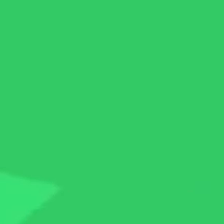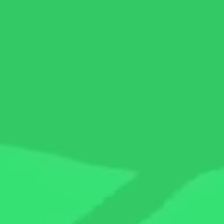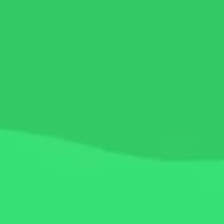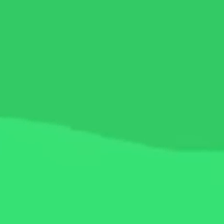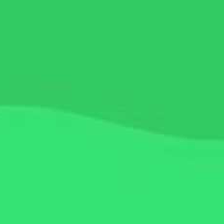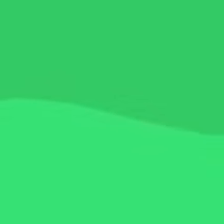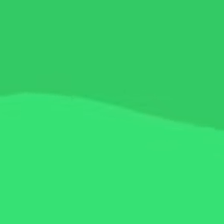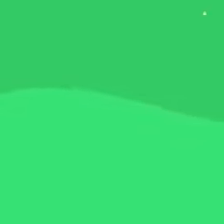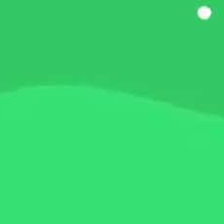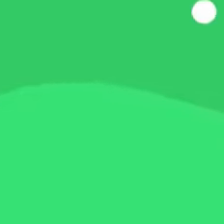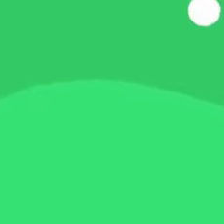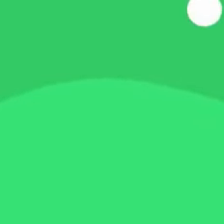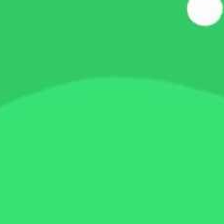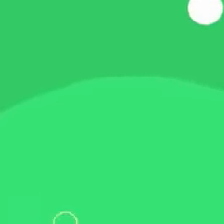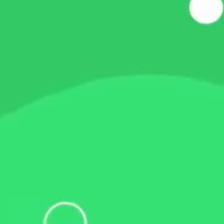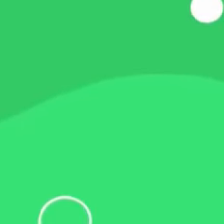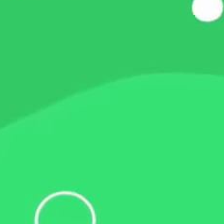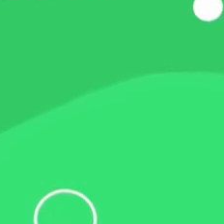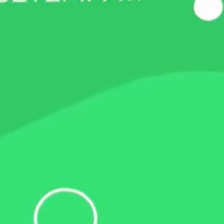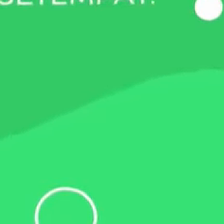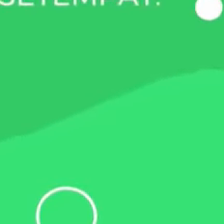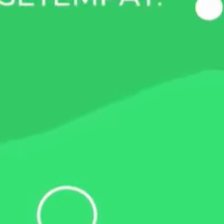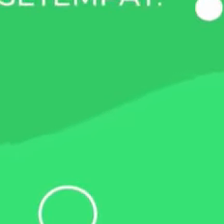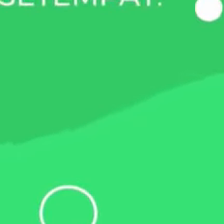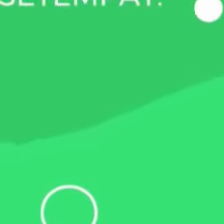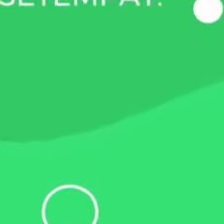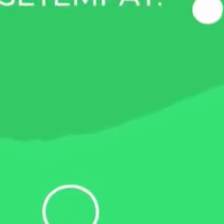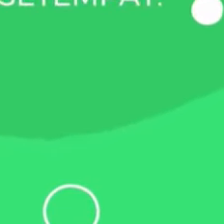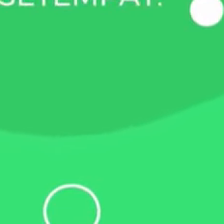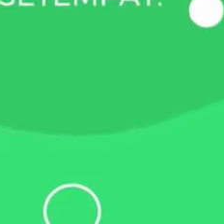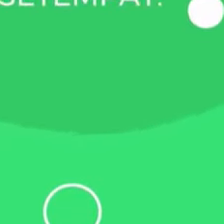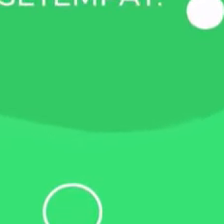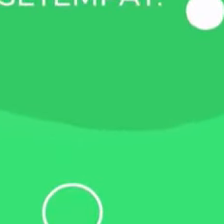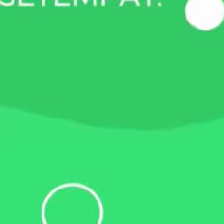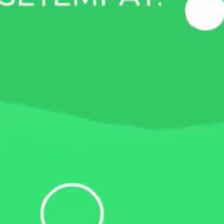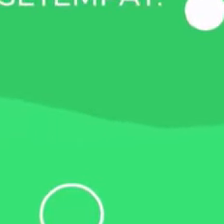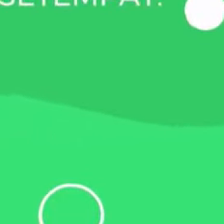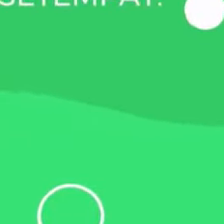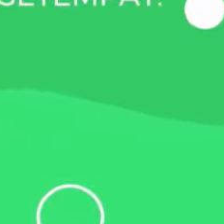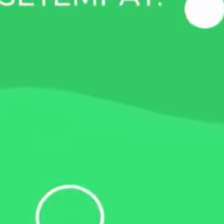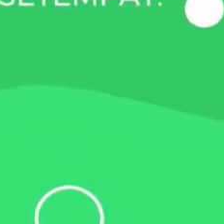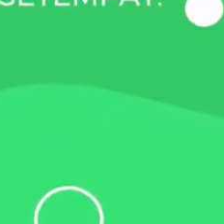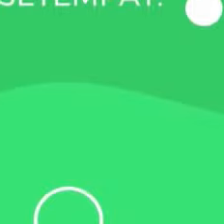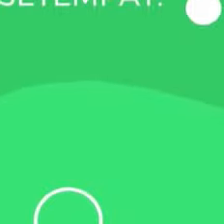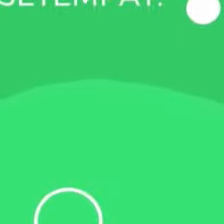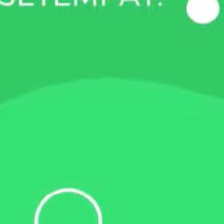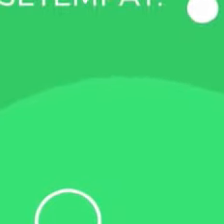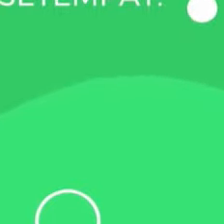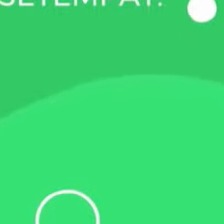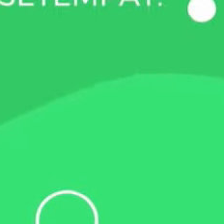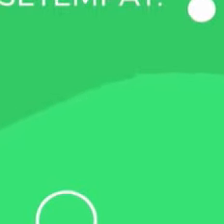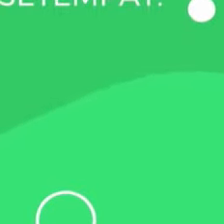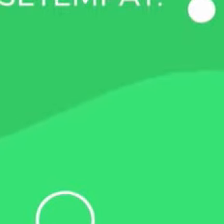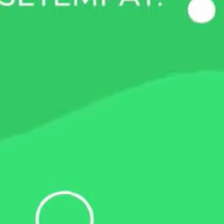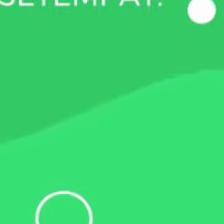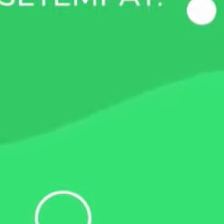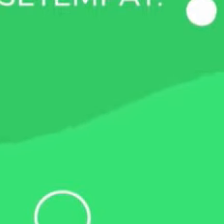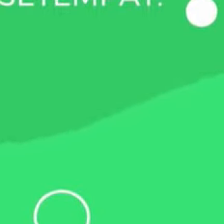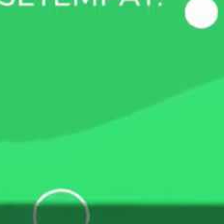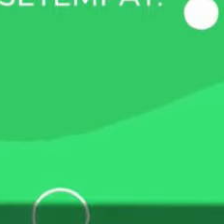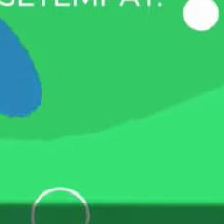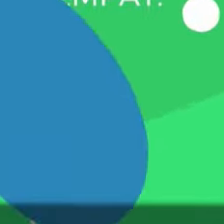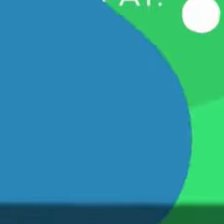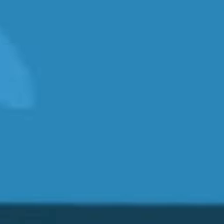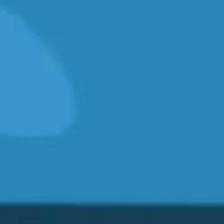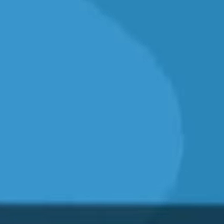activation. Keupayaan bunyi siren ini boleh menjangkaui 1 hingga 2 kilometer bergantung kepada keadaan topografi